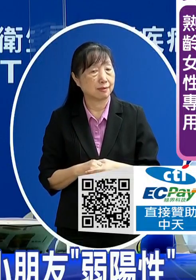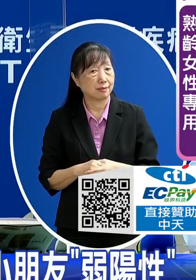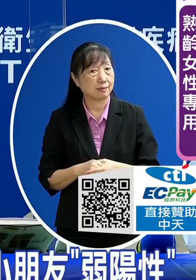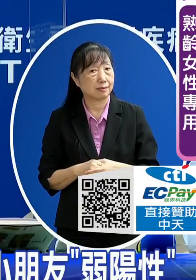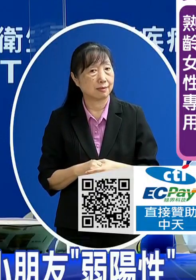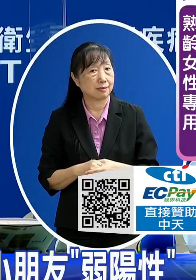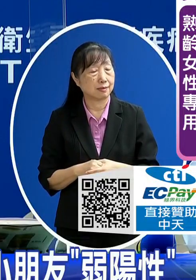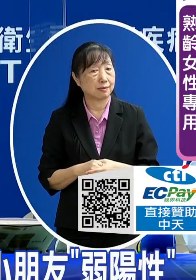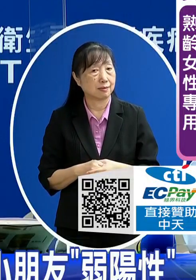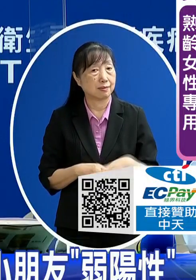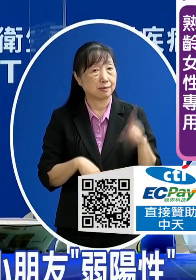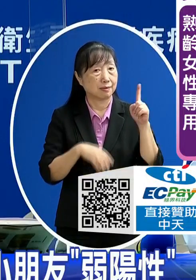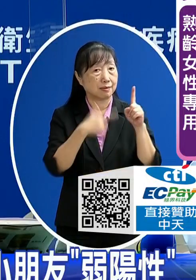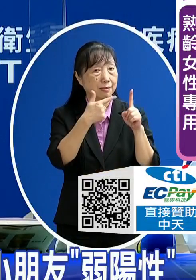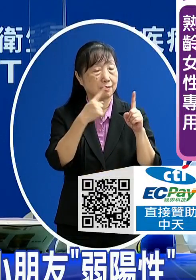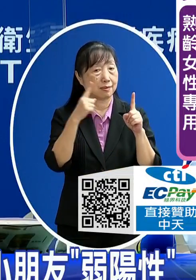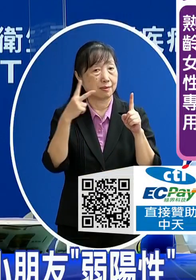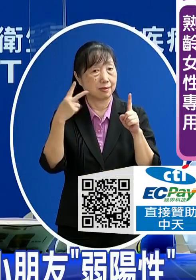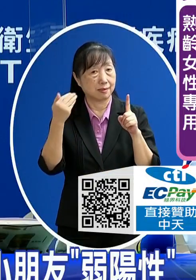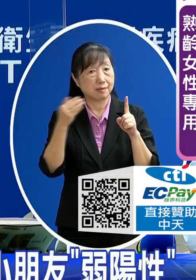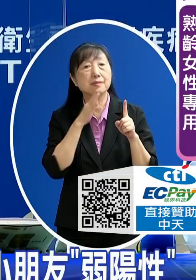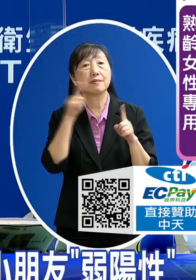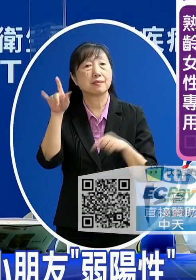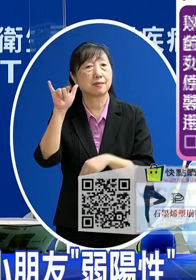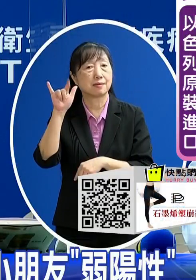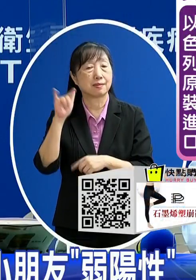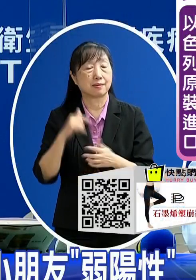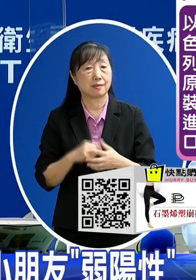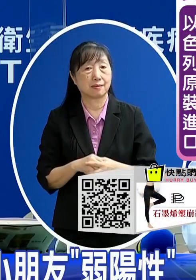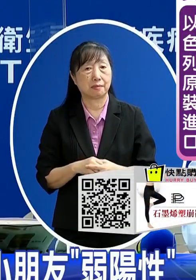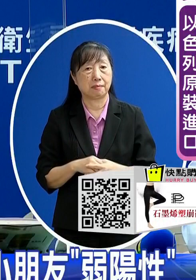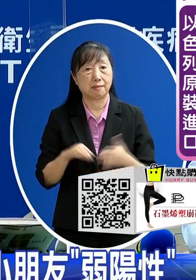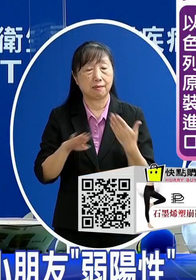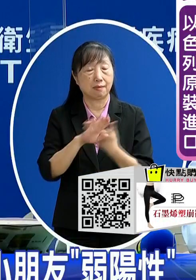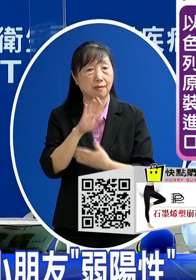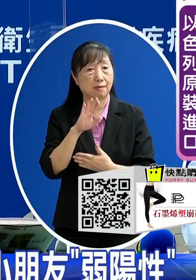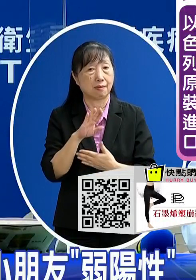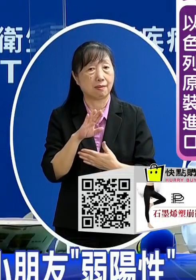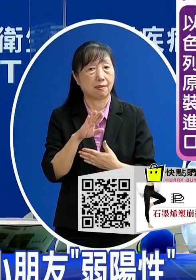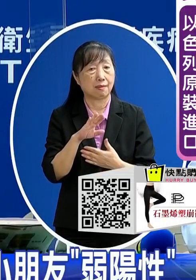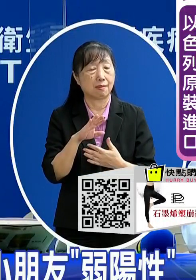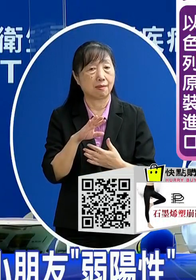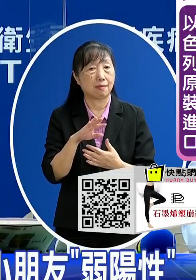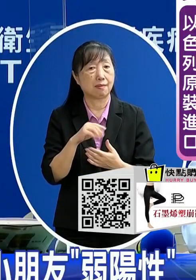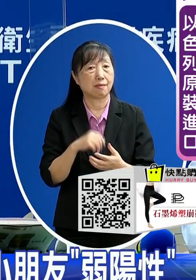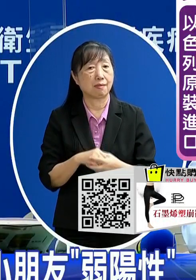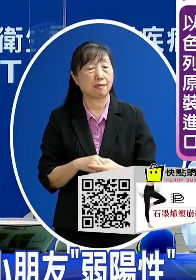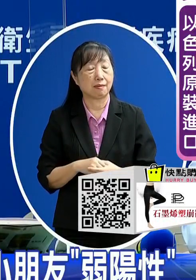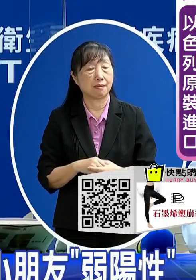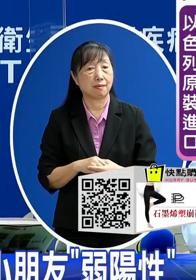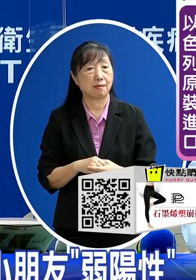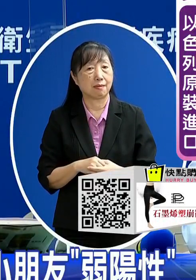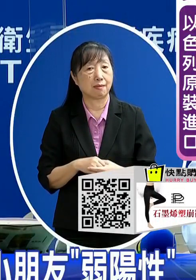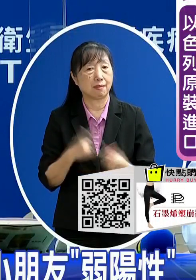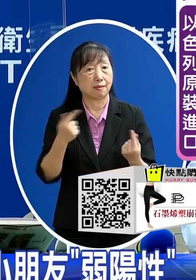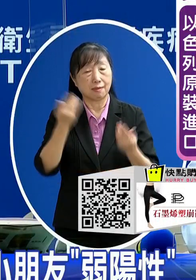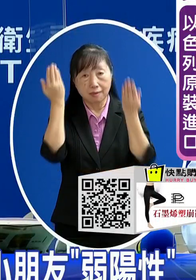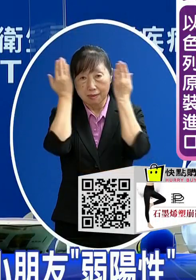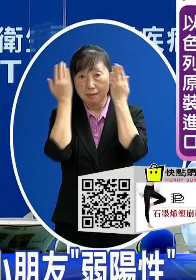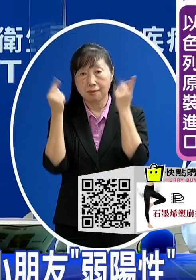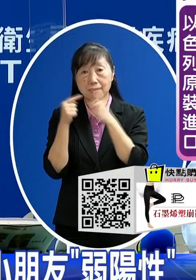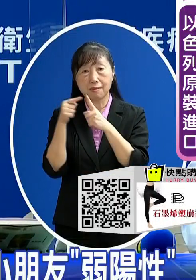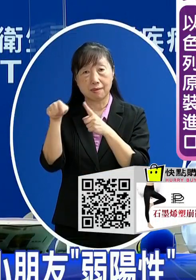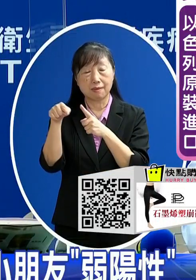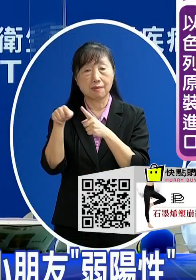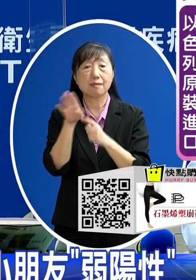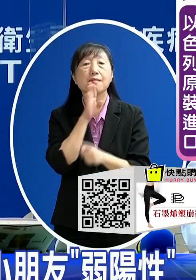1619没有错哈，16129就是老师嘛哈，那另外可能当然就是这个哈，这个埃及人哈，这